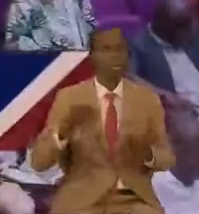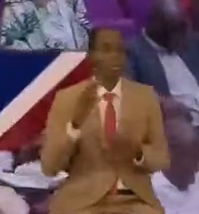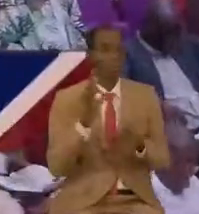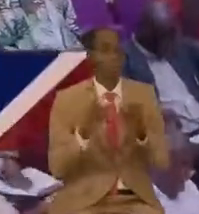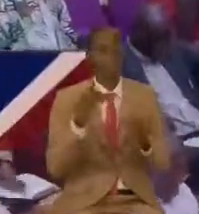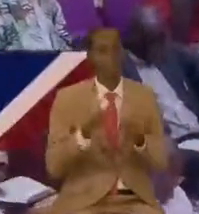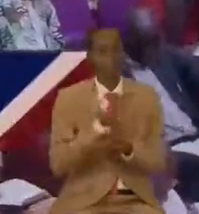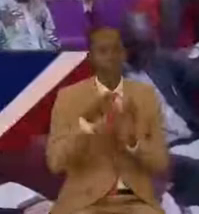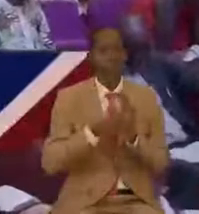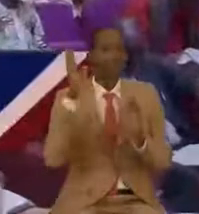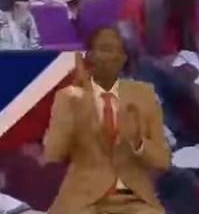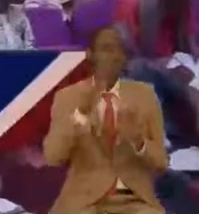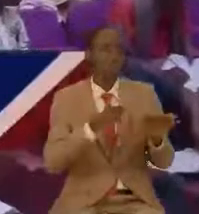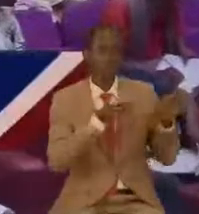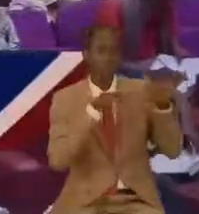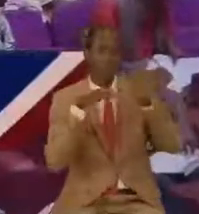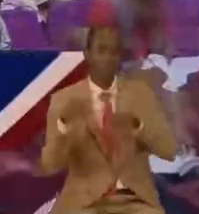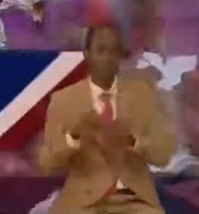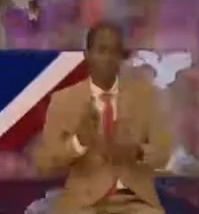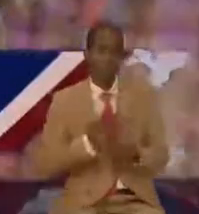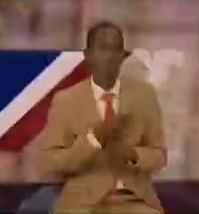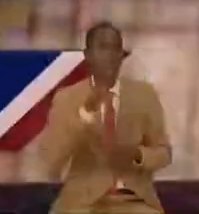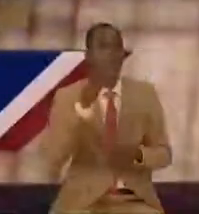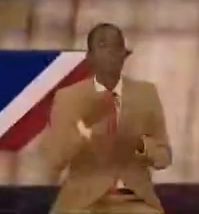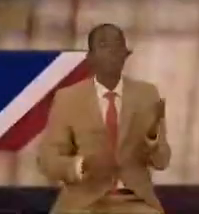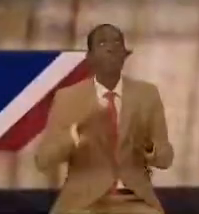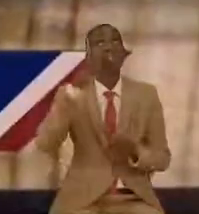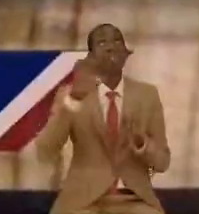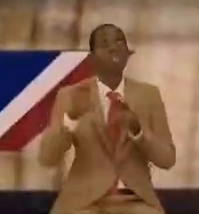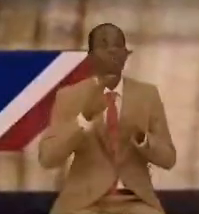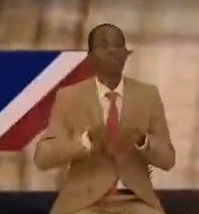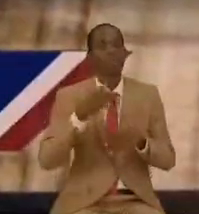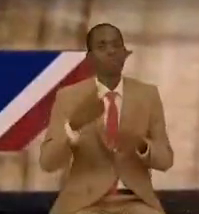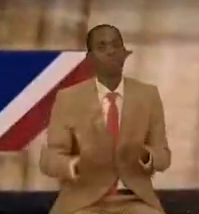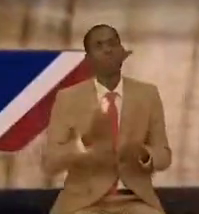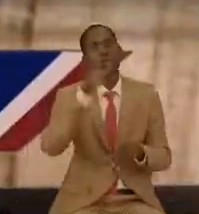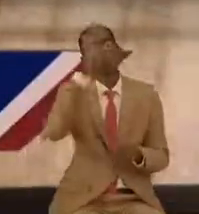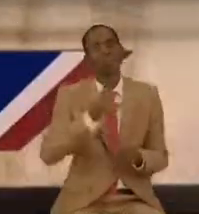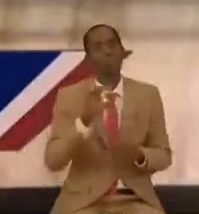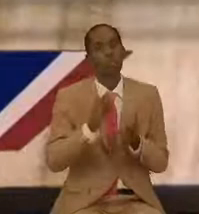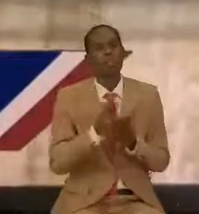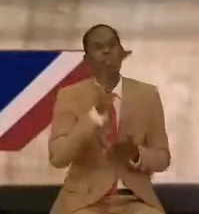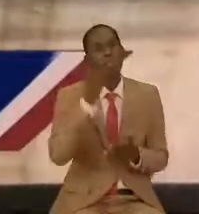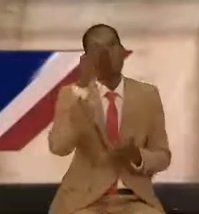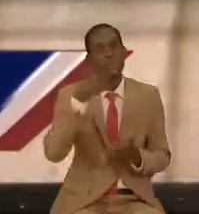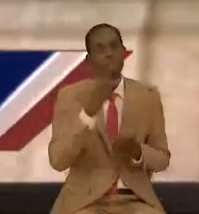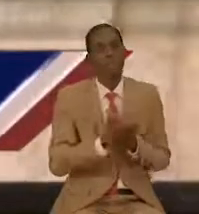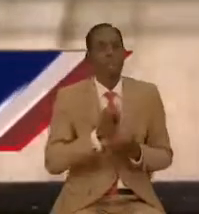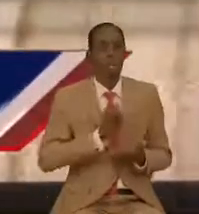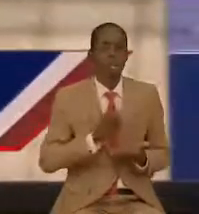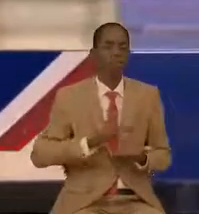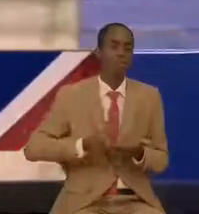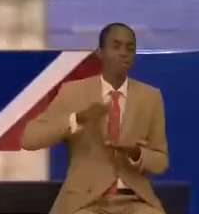Christ, que cela coule vers nous, parce qu'il a fait la croix, que c'est pourquoi je me glorifie de la croix.